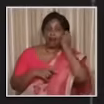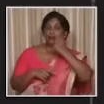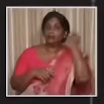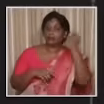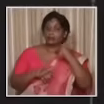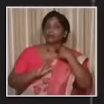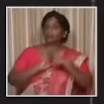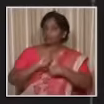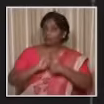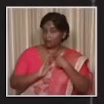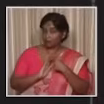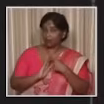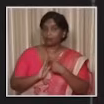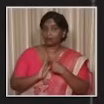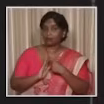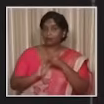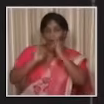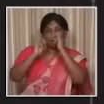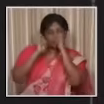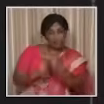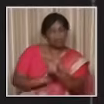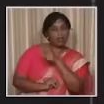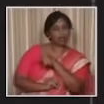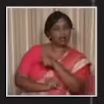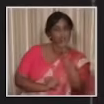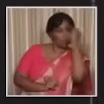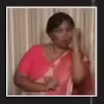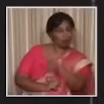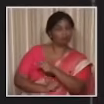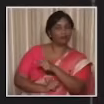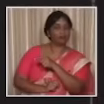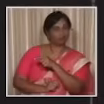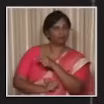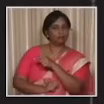මේ රටේ අන්න අර දූෂණයට එරෙහිව